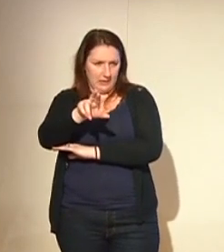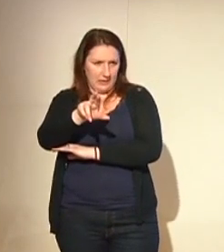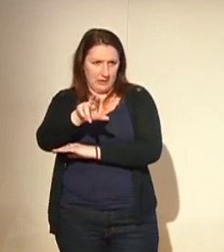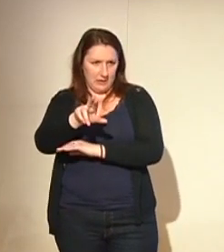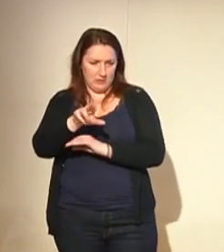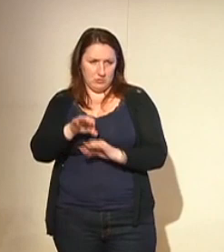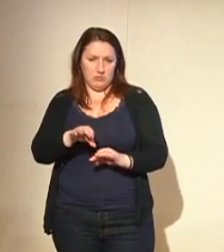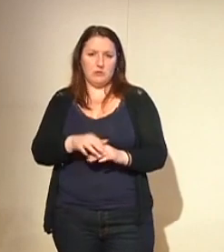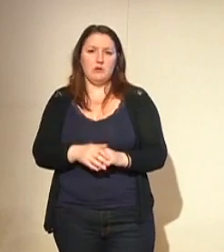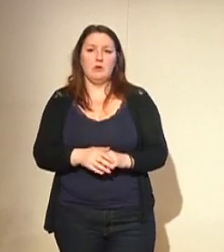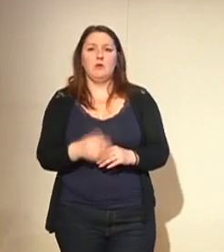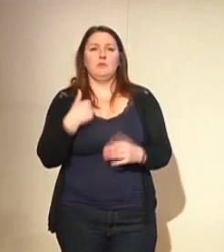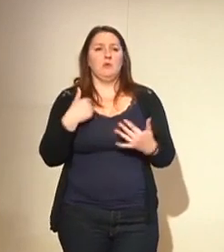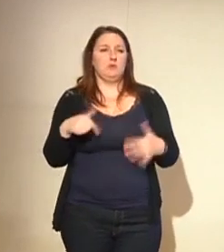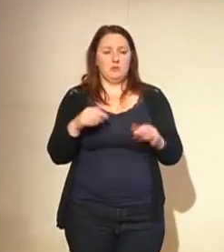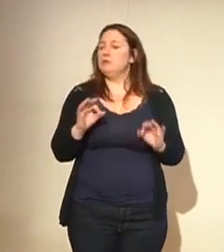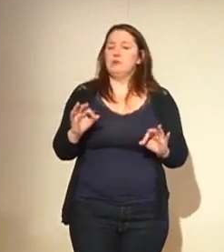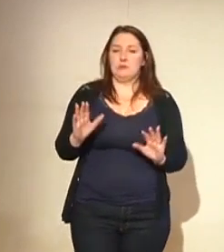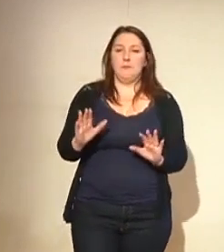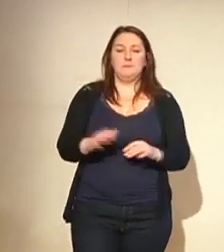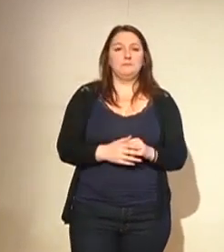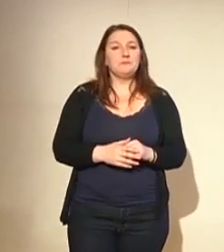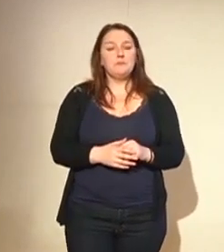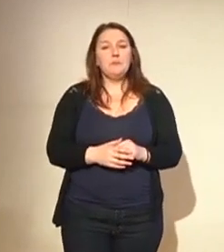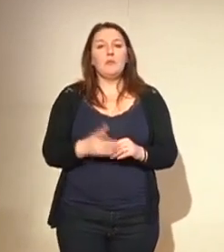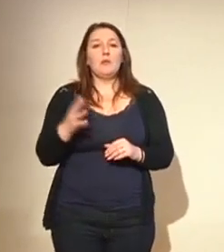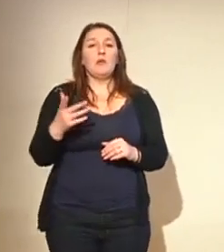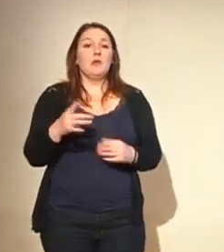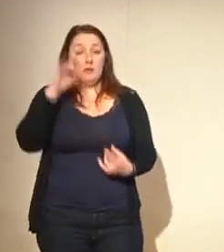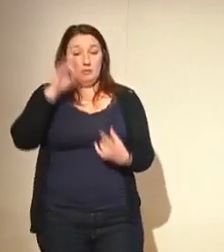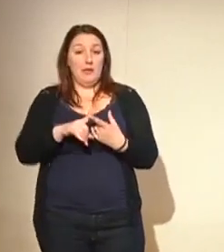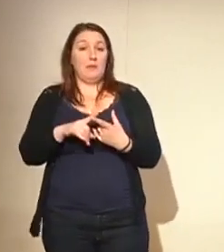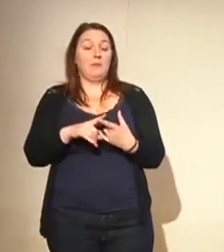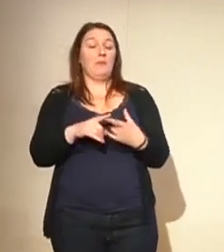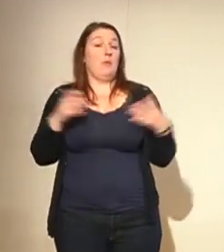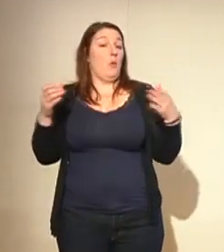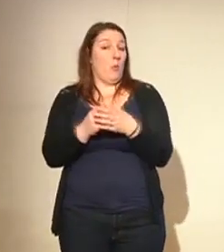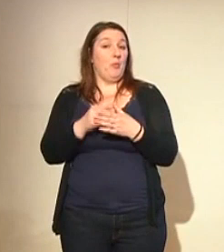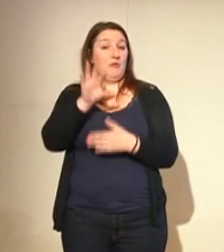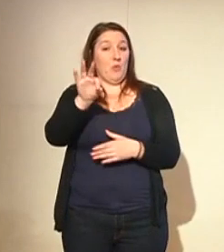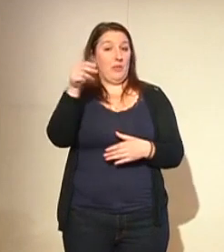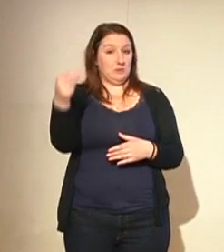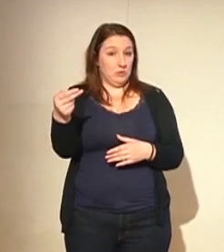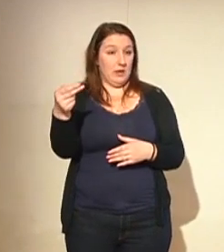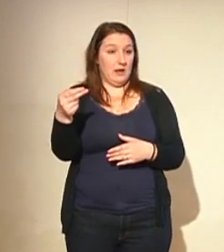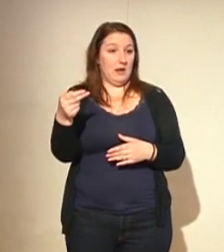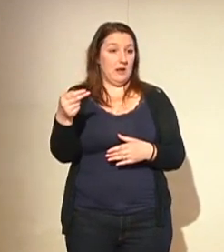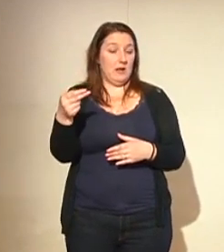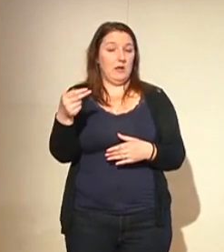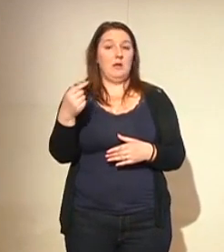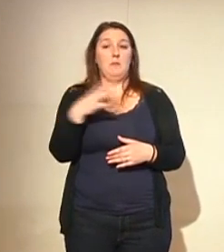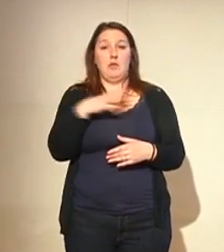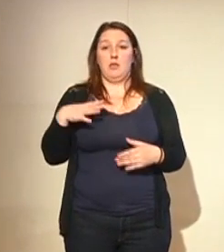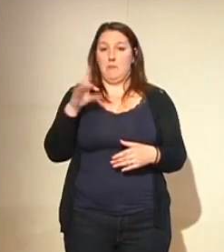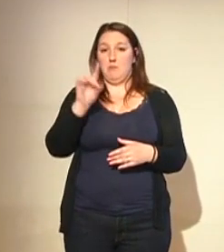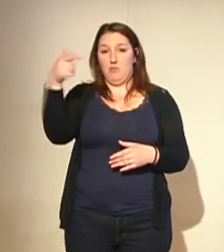Beranger 18 c'est cela et pour le groupe Front national 18 madame